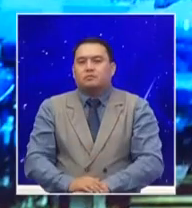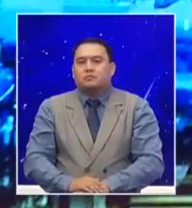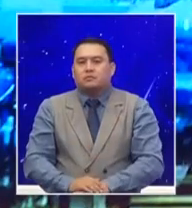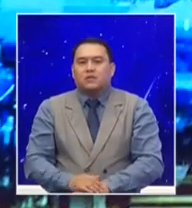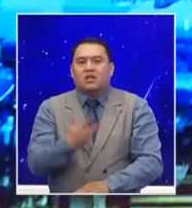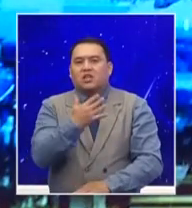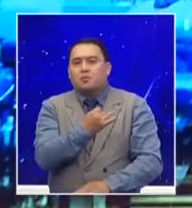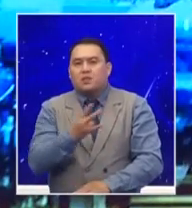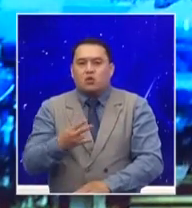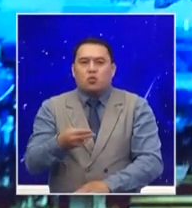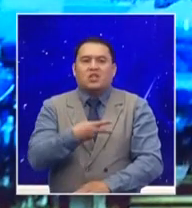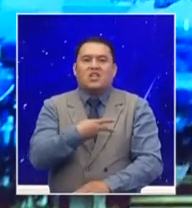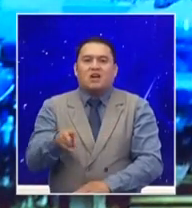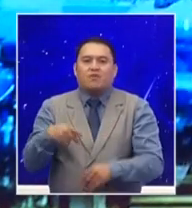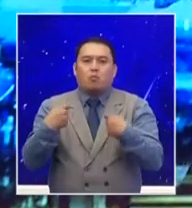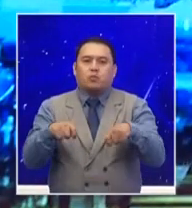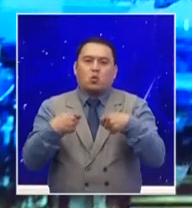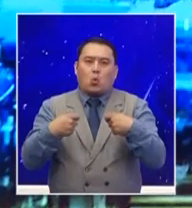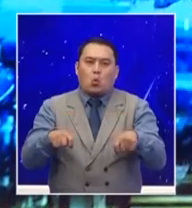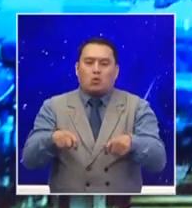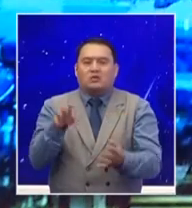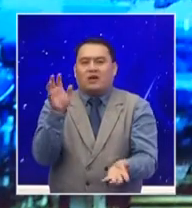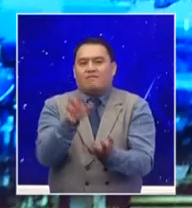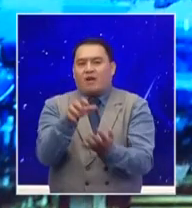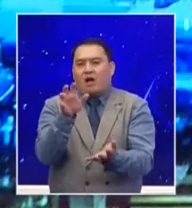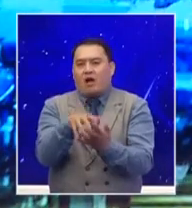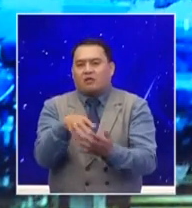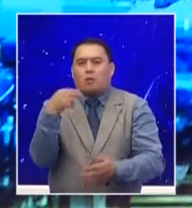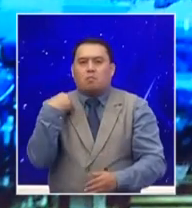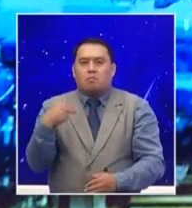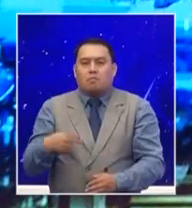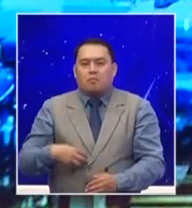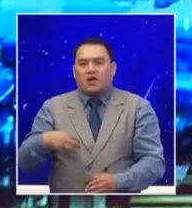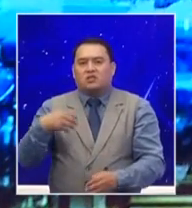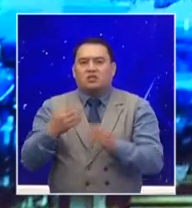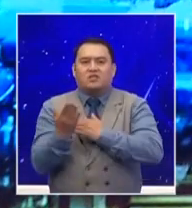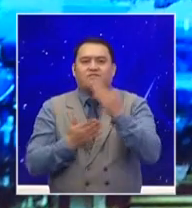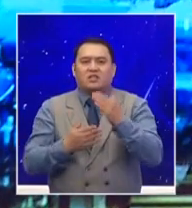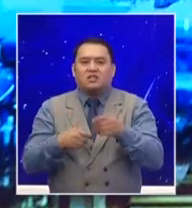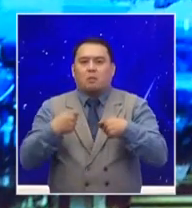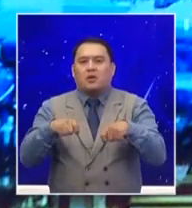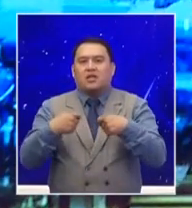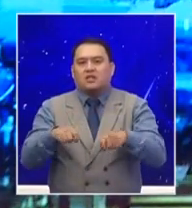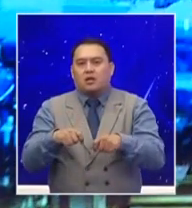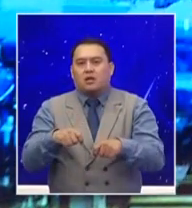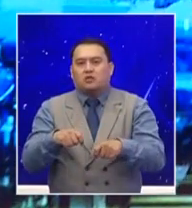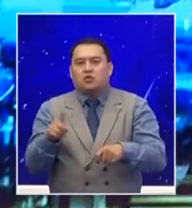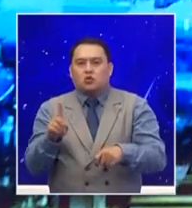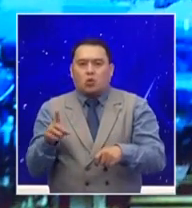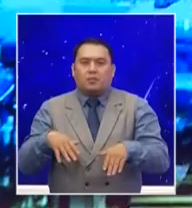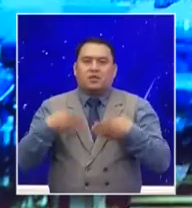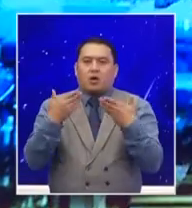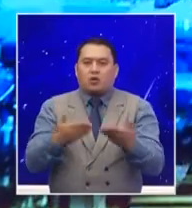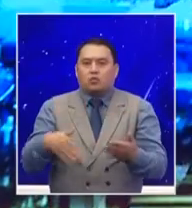За 3 миллиона евро продан скелет аллозавра, выставленный на торги в Париже. Это вдвое выше предварительных оценок лота, которые